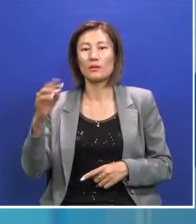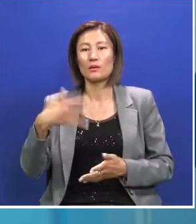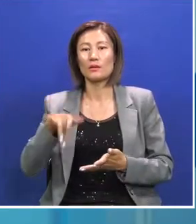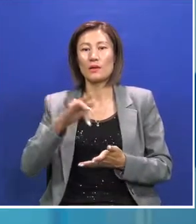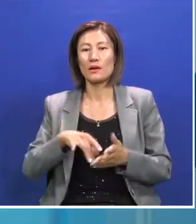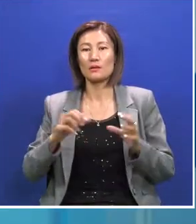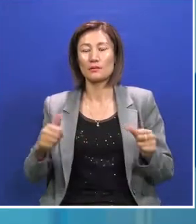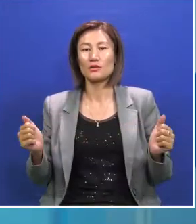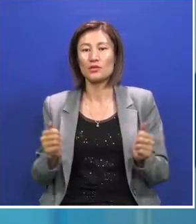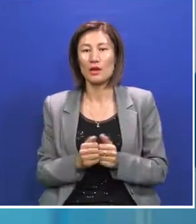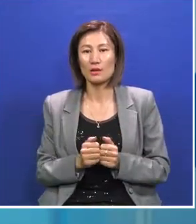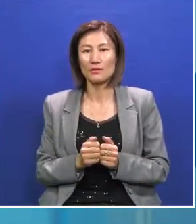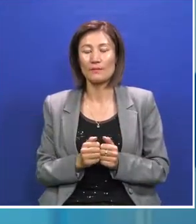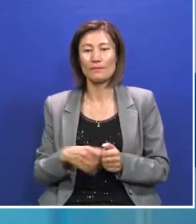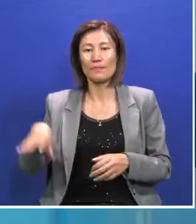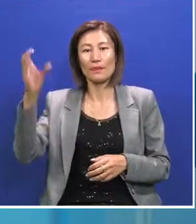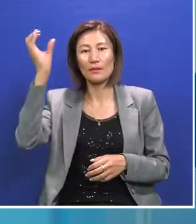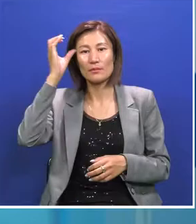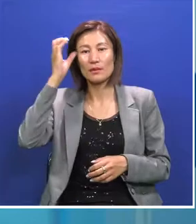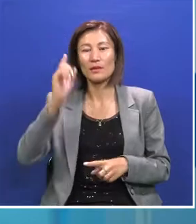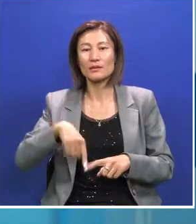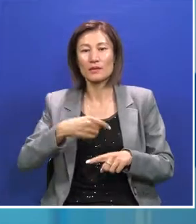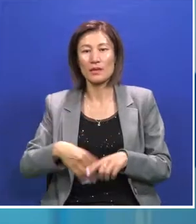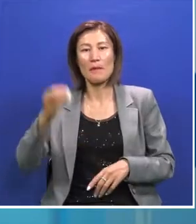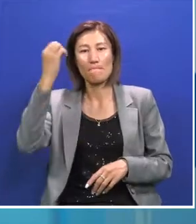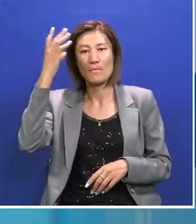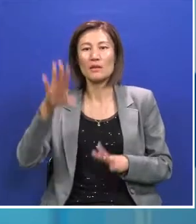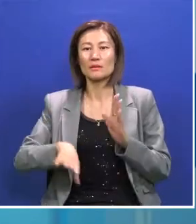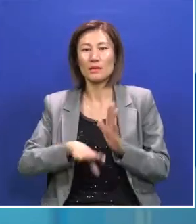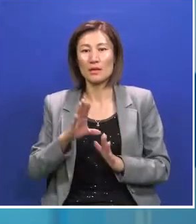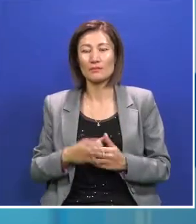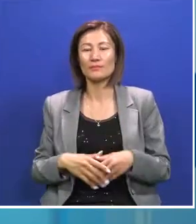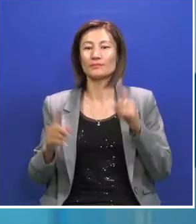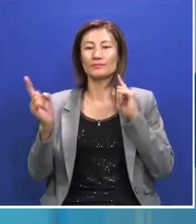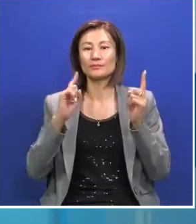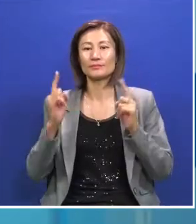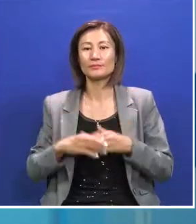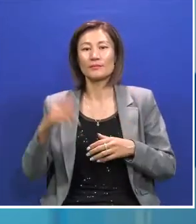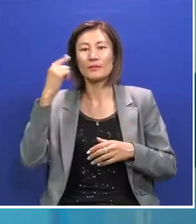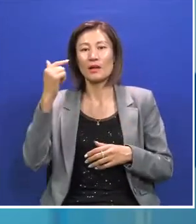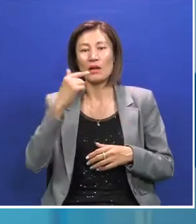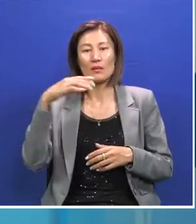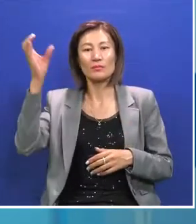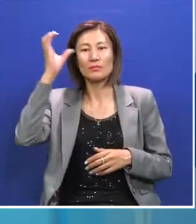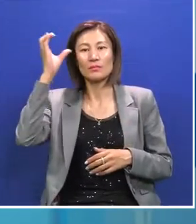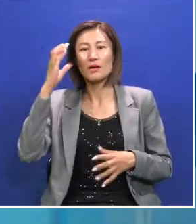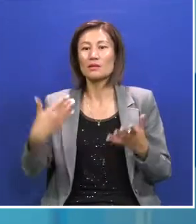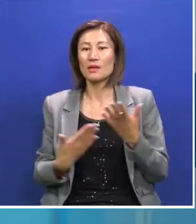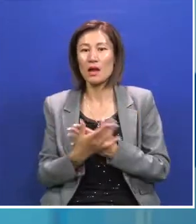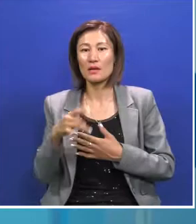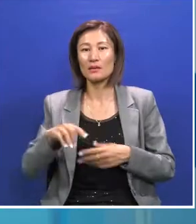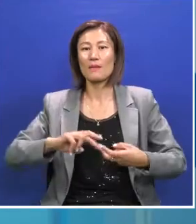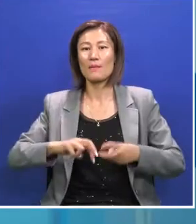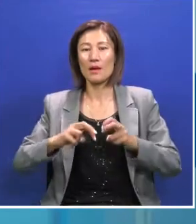қалалық филиалы жанындағы білім және ғылымды дамыту жөніндегі кеңес отырысында инклюзивті білім беруге жағдай жасау